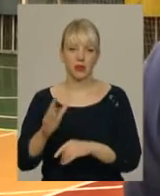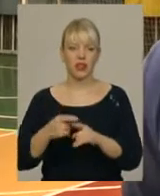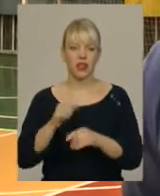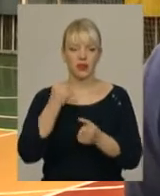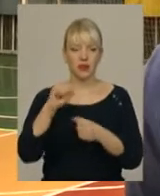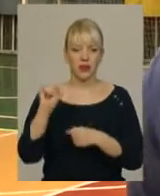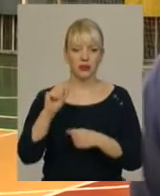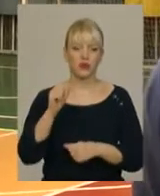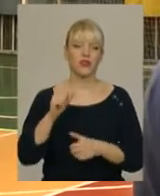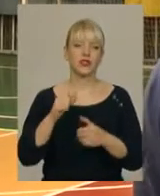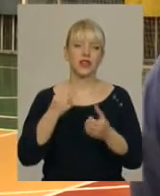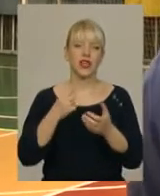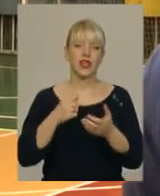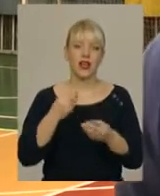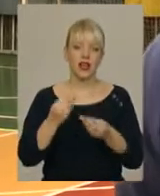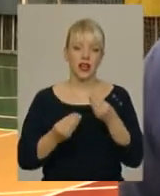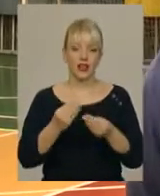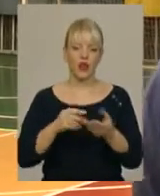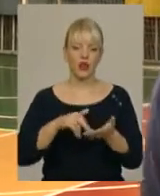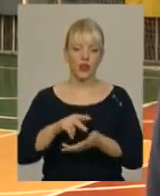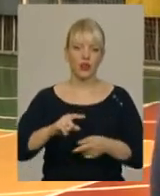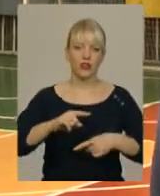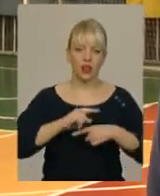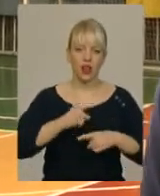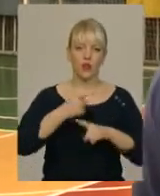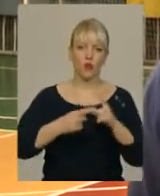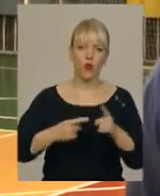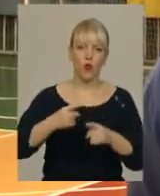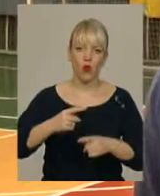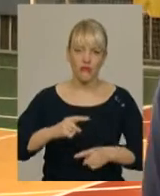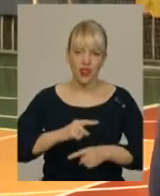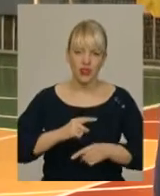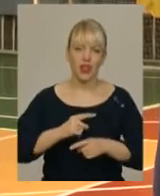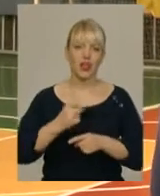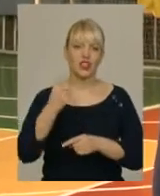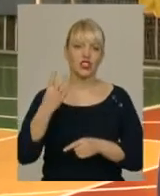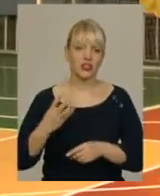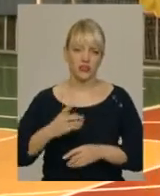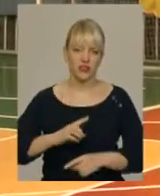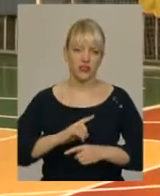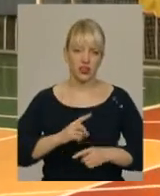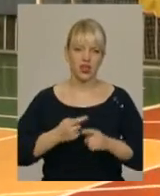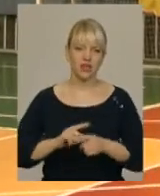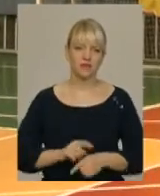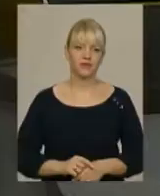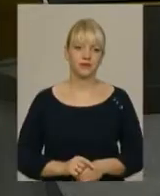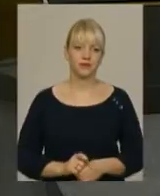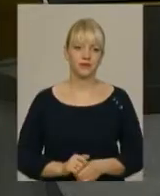вихід в полуфінали, фінали, четвертьфінали. А програвши команди вже більш за низші місця.